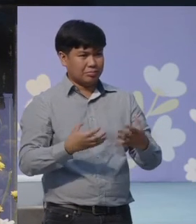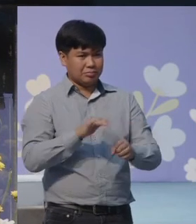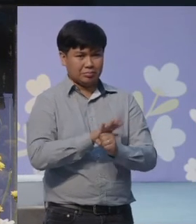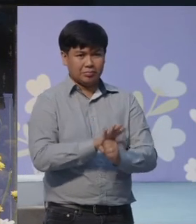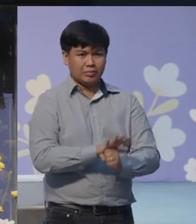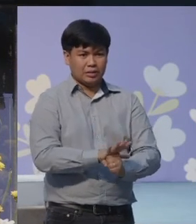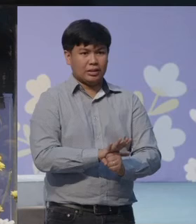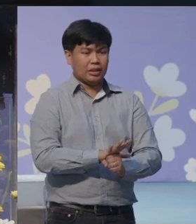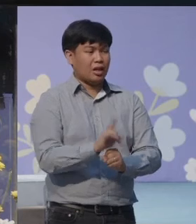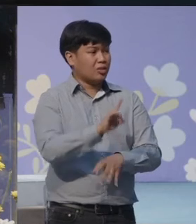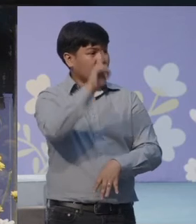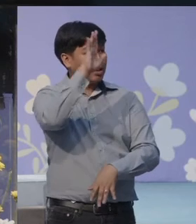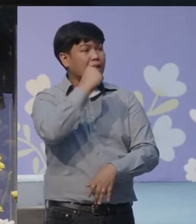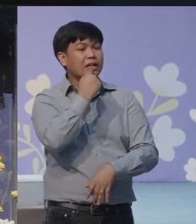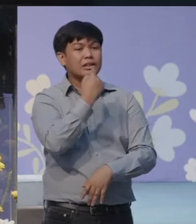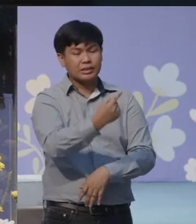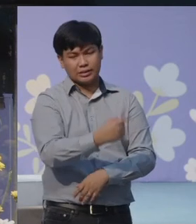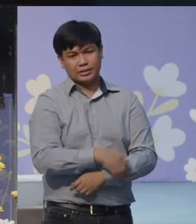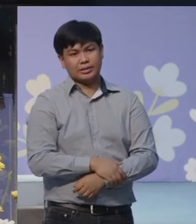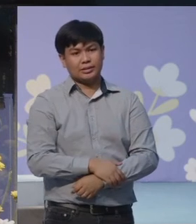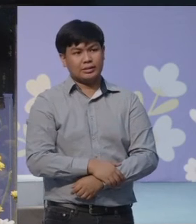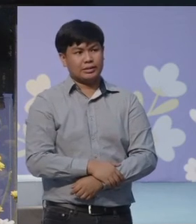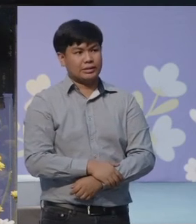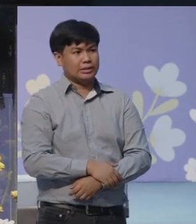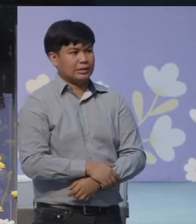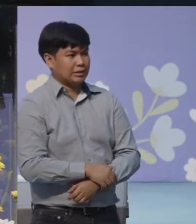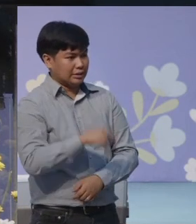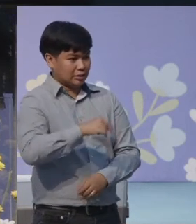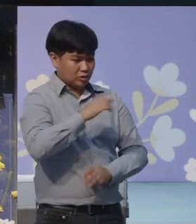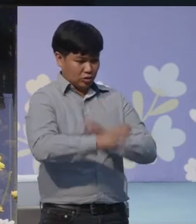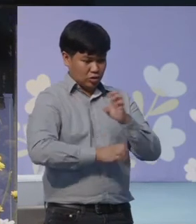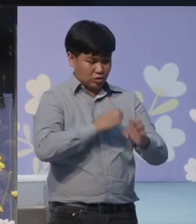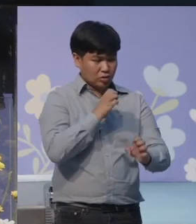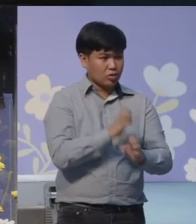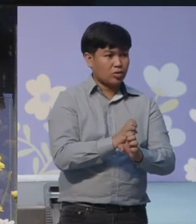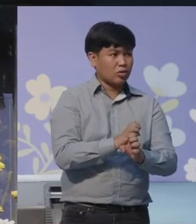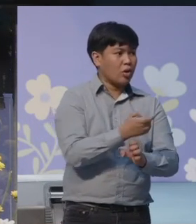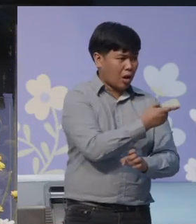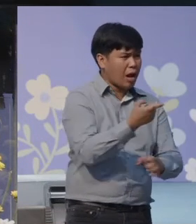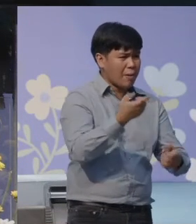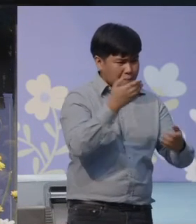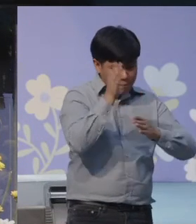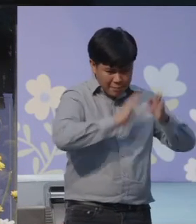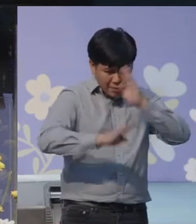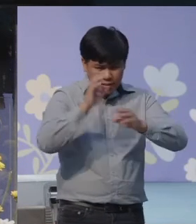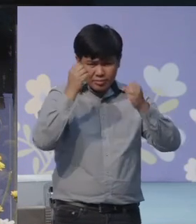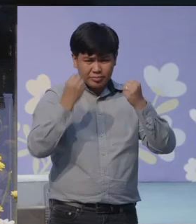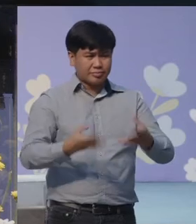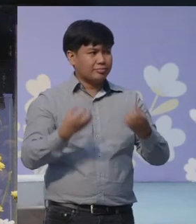Ano ba sinabi ng Panginoon? Dito sa mundong ito, we will have trouble.